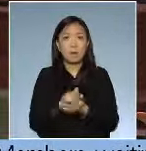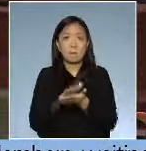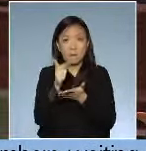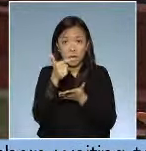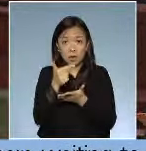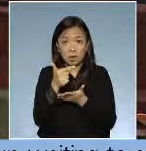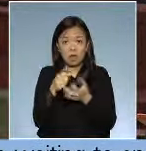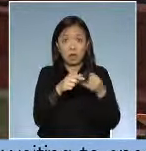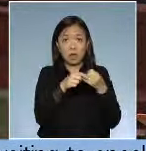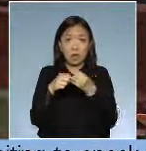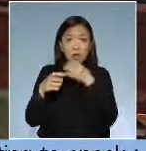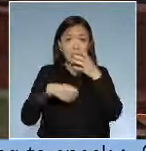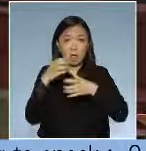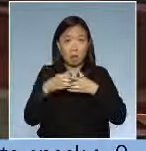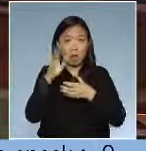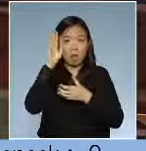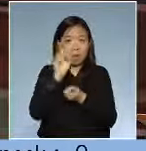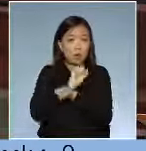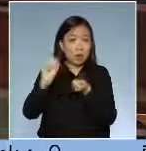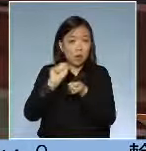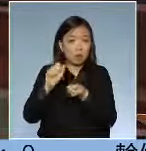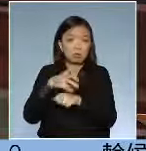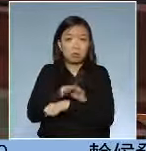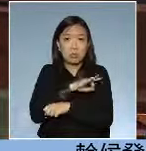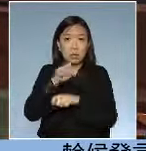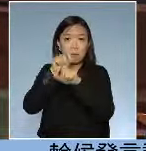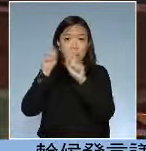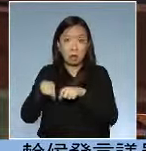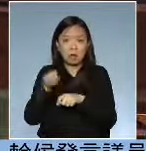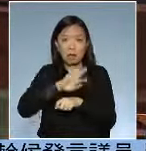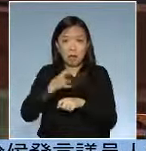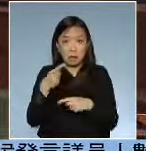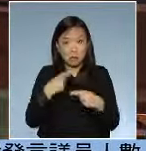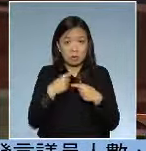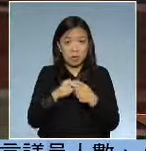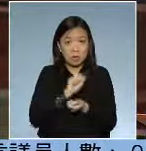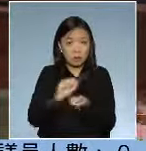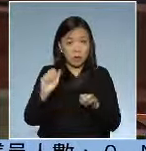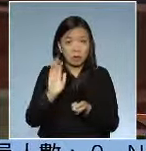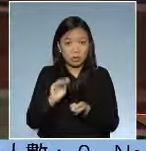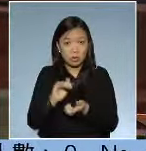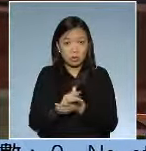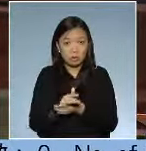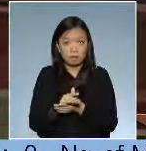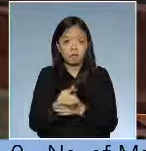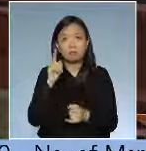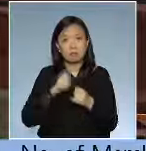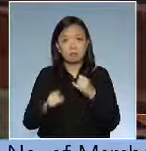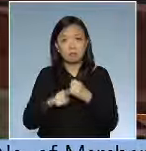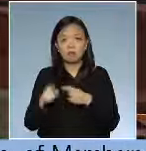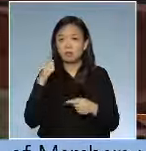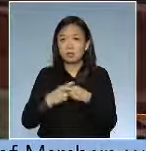會問題，但係拉布事實解唔解決到社會問題咧？事實是解決不到社會問題